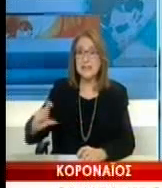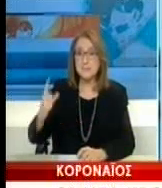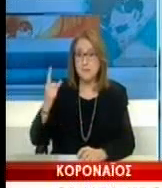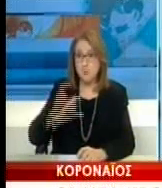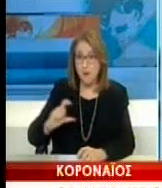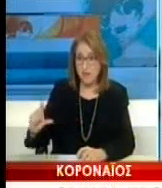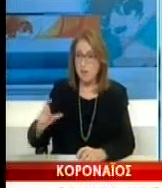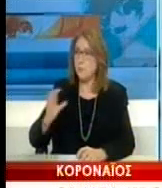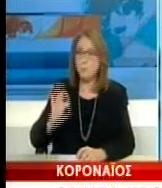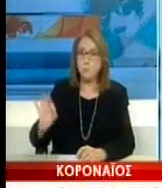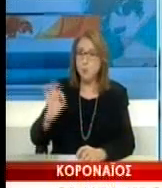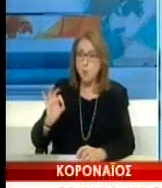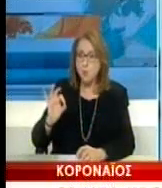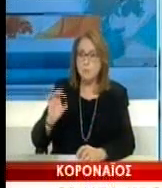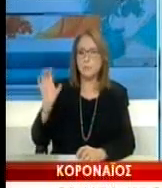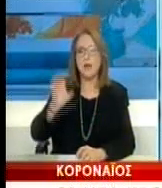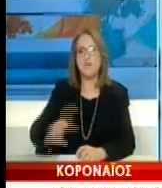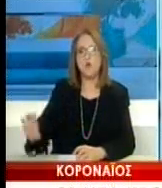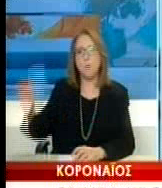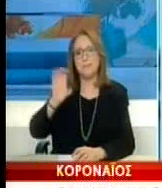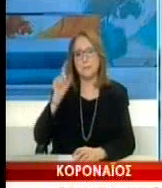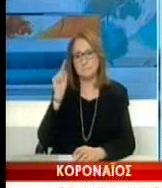σημείωσε ο κύριος Τσόδρας. Ανακοινώνουμε σήμερα